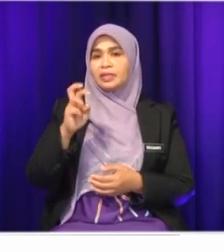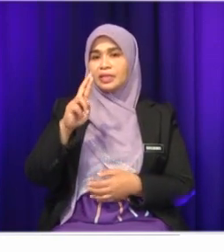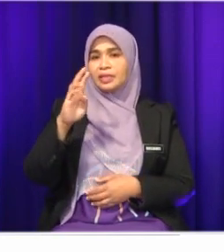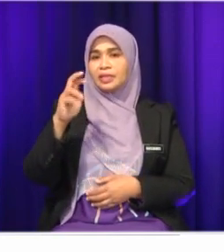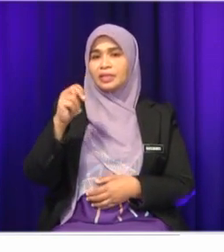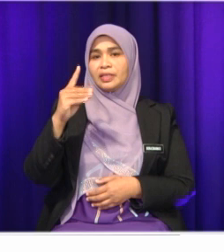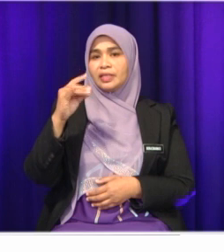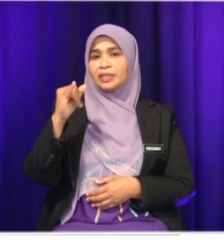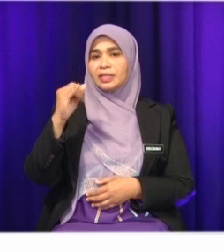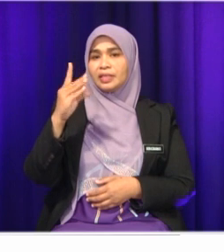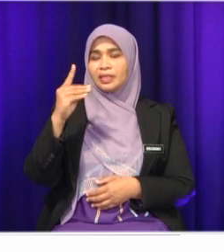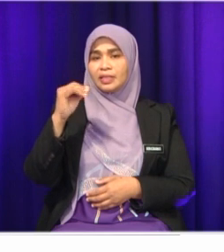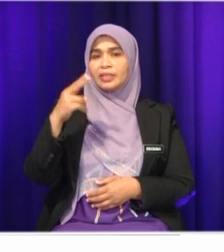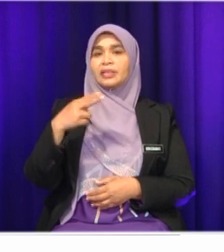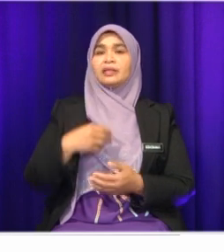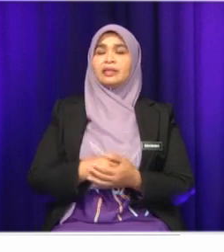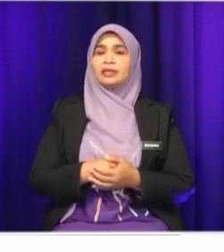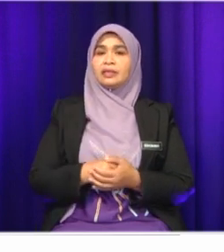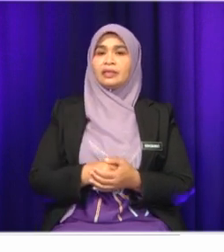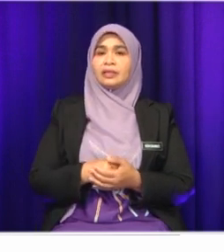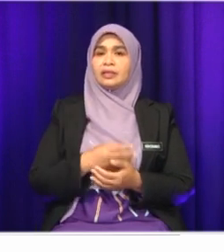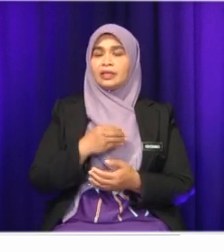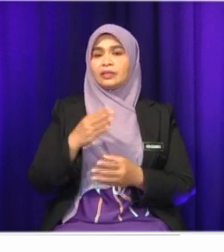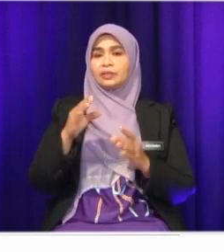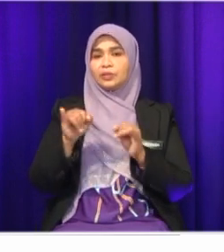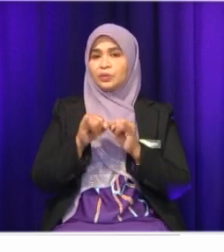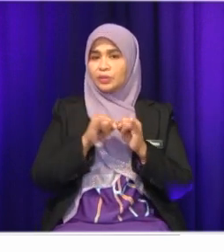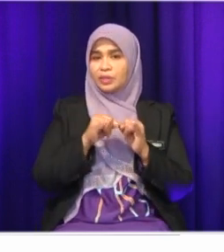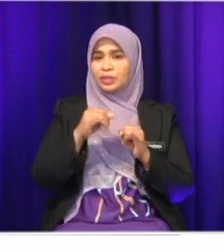mengukus kaidah BoBoiBoy